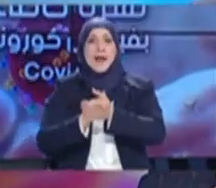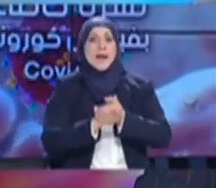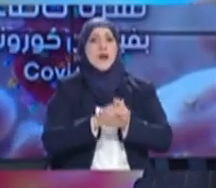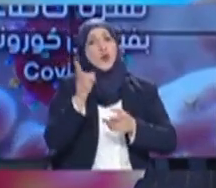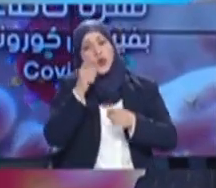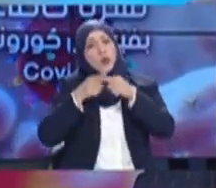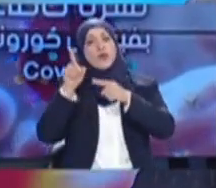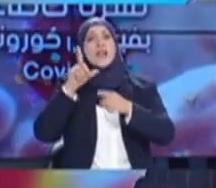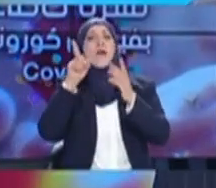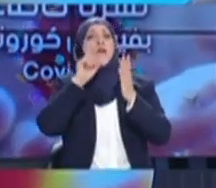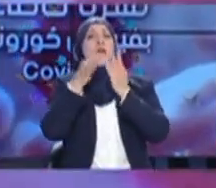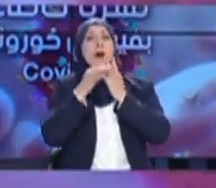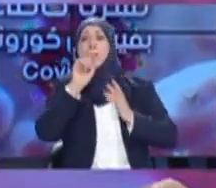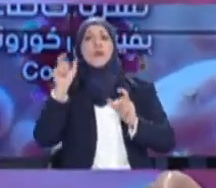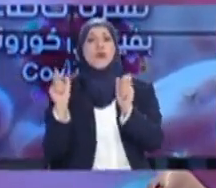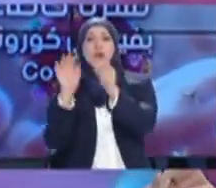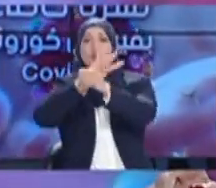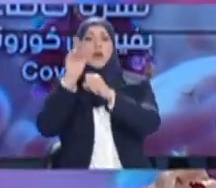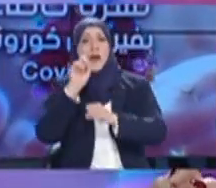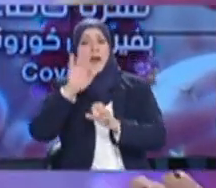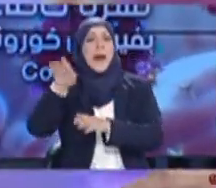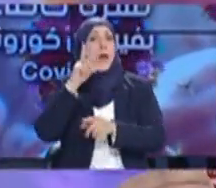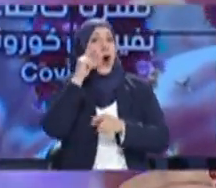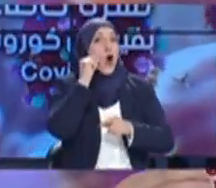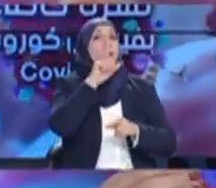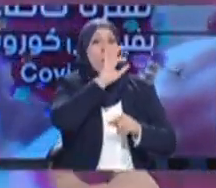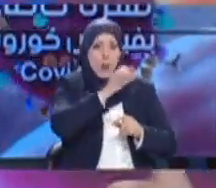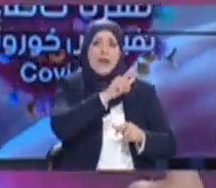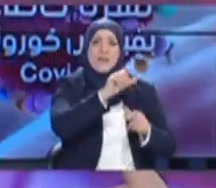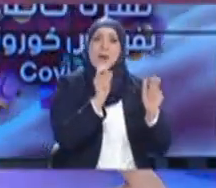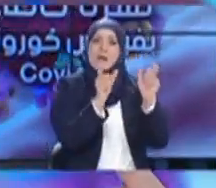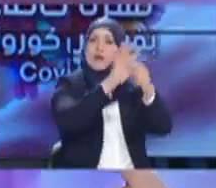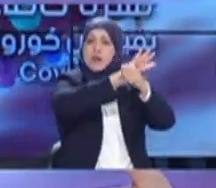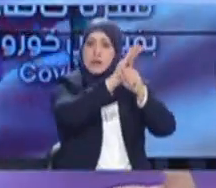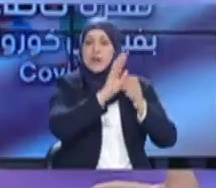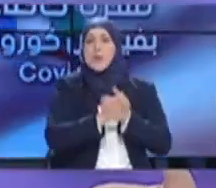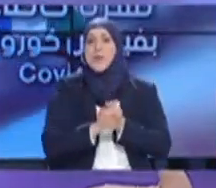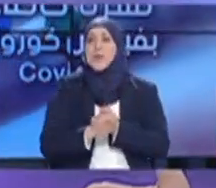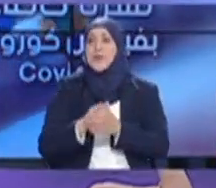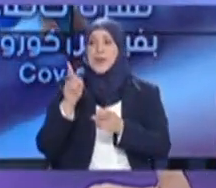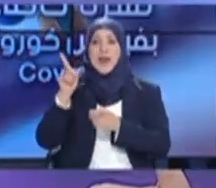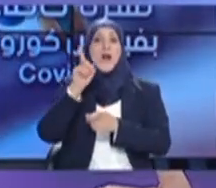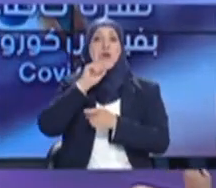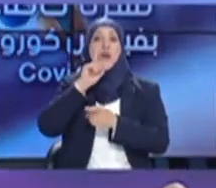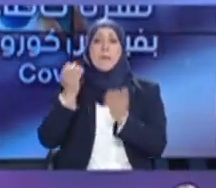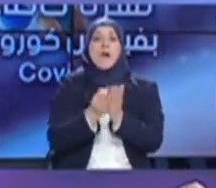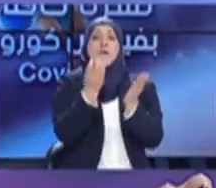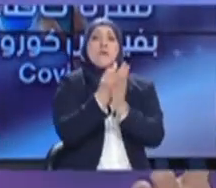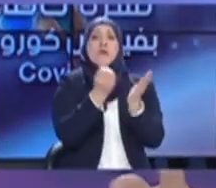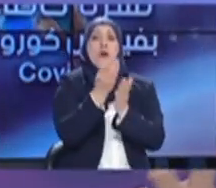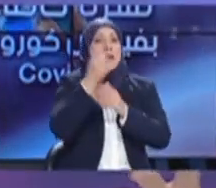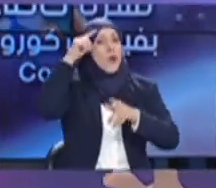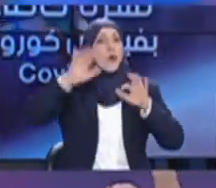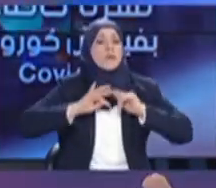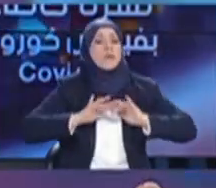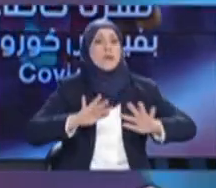مختره وما تخوفش. سنواصل حديث دكتور لكن قبل ذلك تعرف في هالنص ساعه نحاول نعطي الماكسيموم دانفورماسيون خاطر ساعات